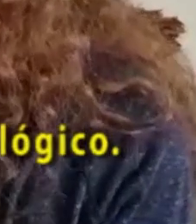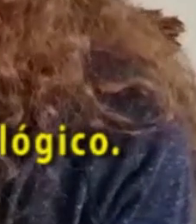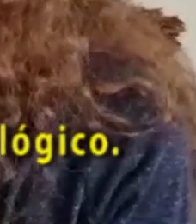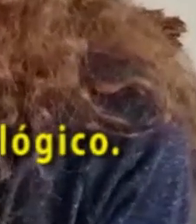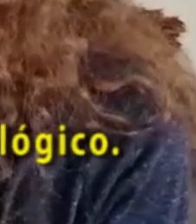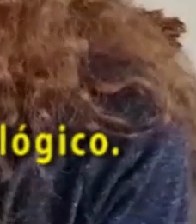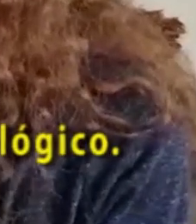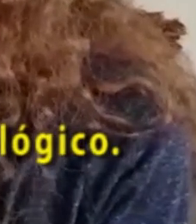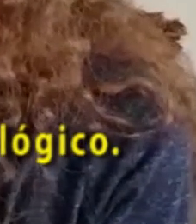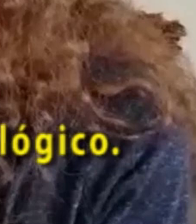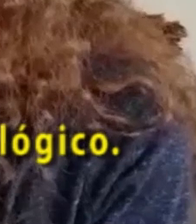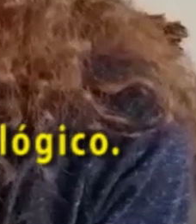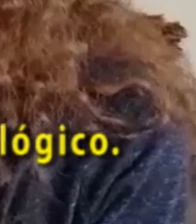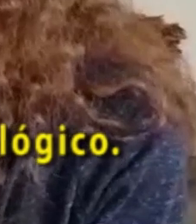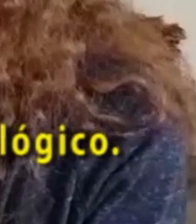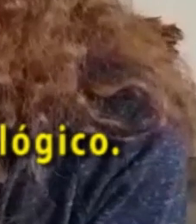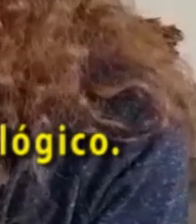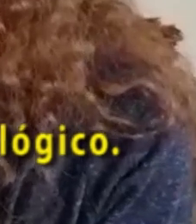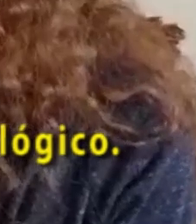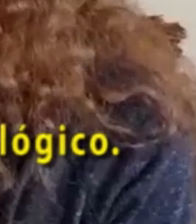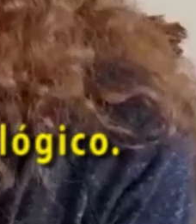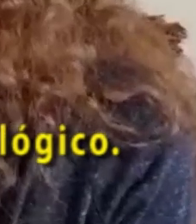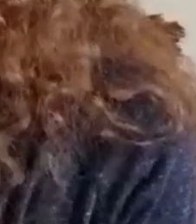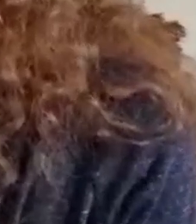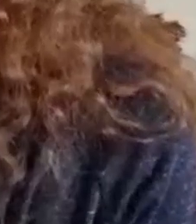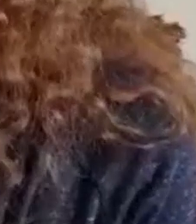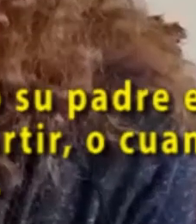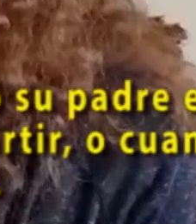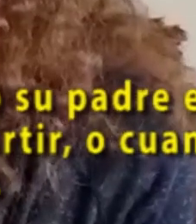فالاشي بخلي عنده نفسيته تكون صعبة.